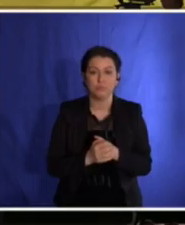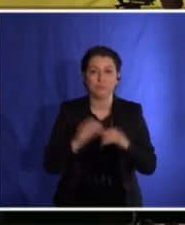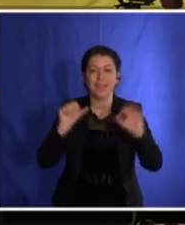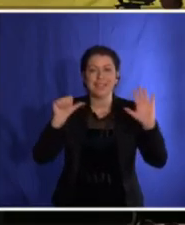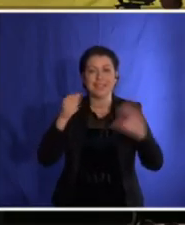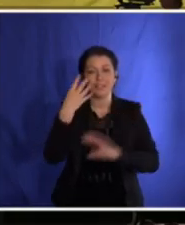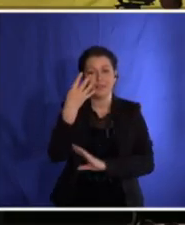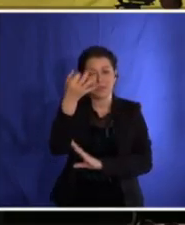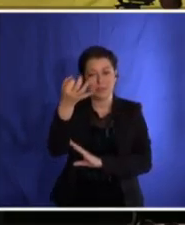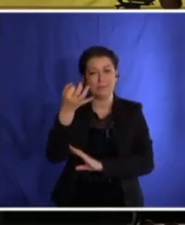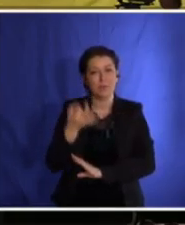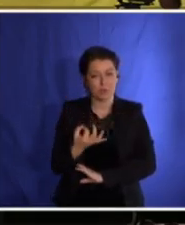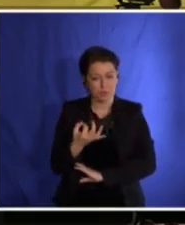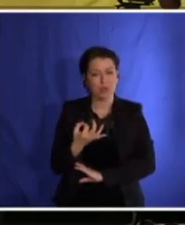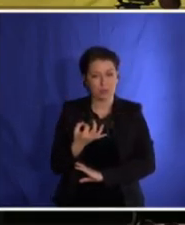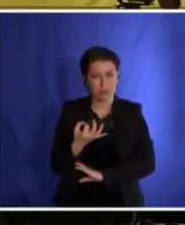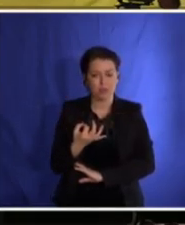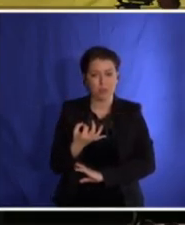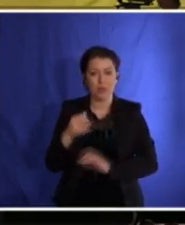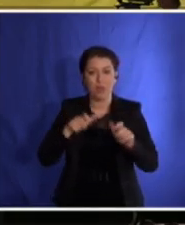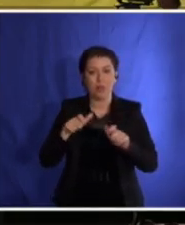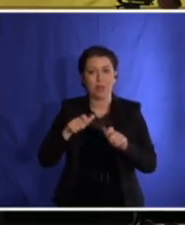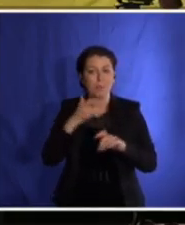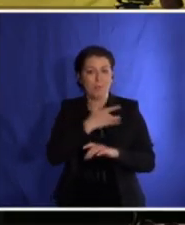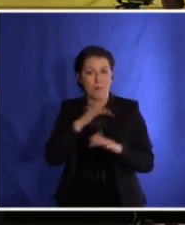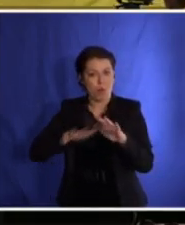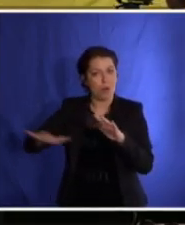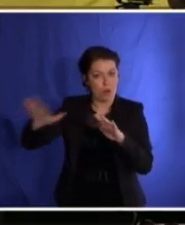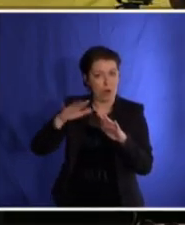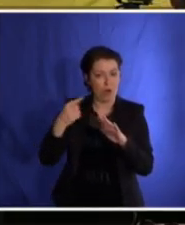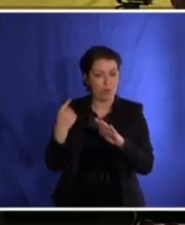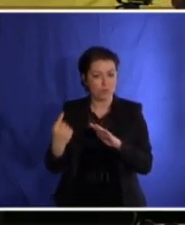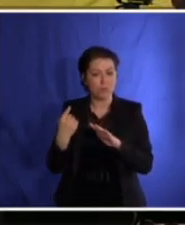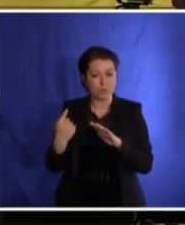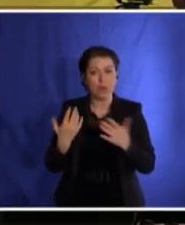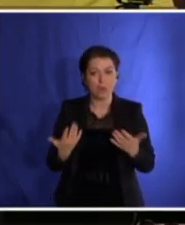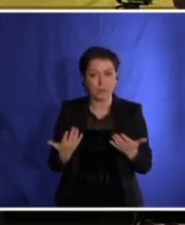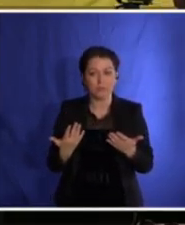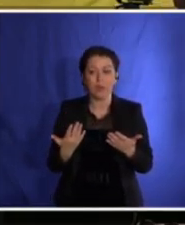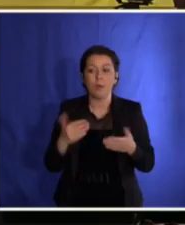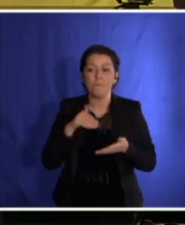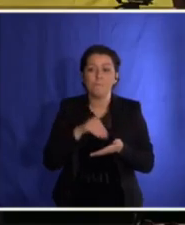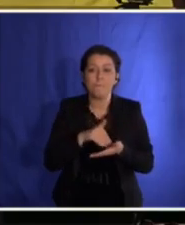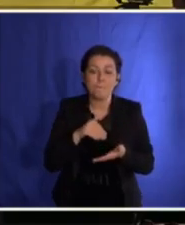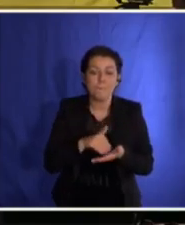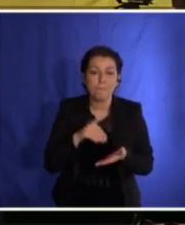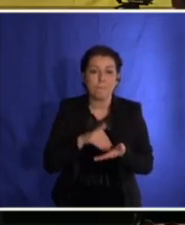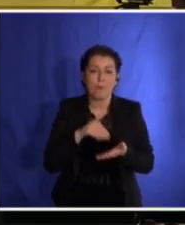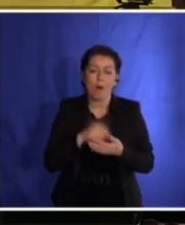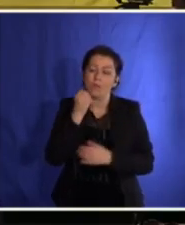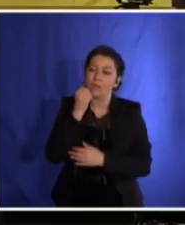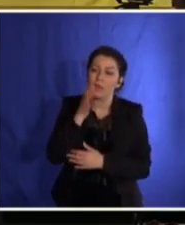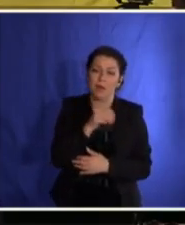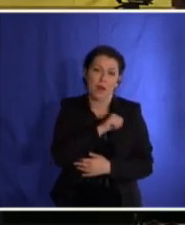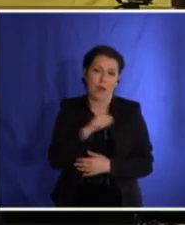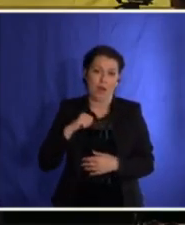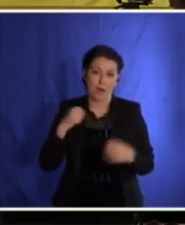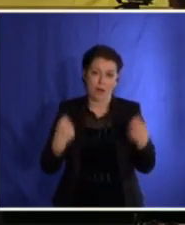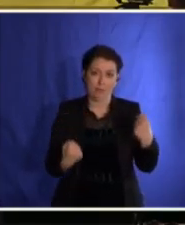46% der älteren Bevölkerung braucht den eigenen Pkw täglich.